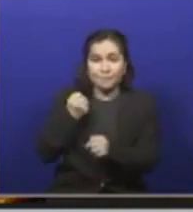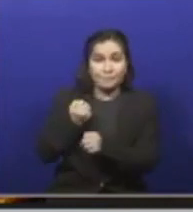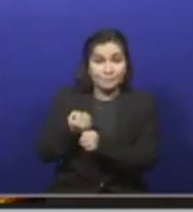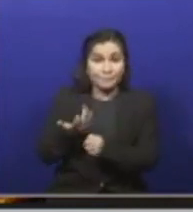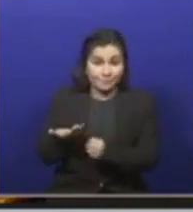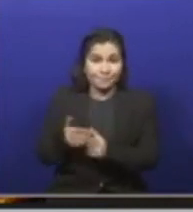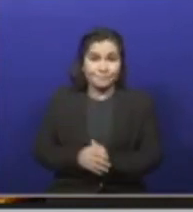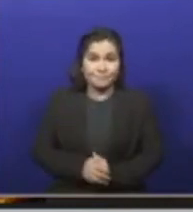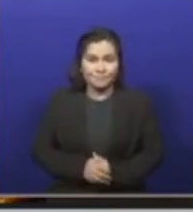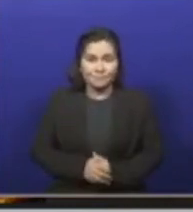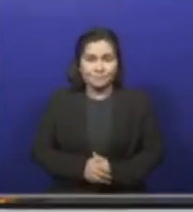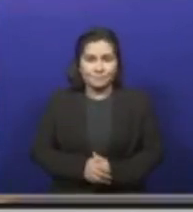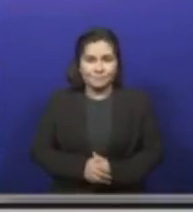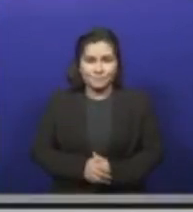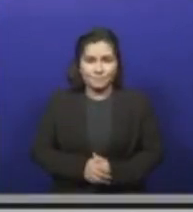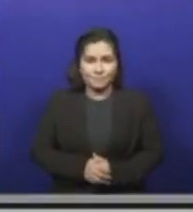ท่านประธานครับ